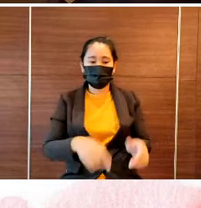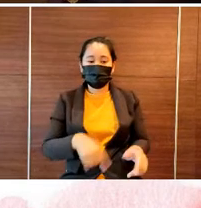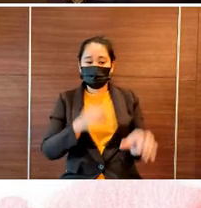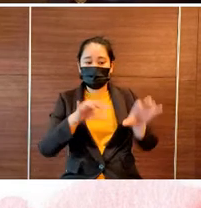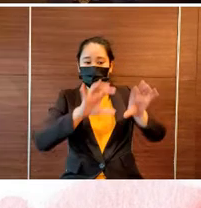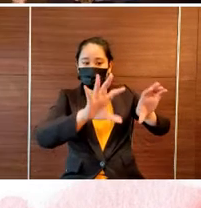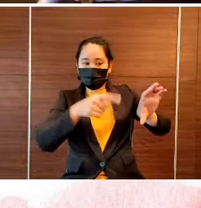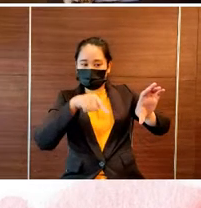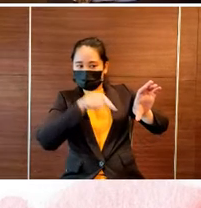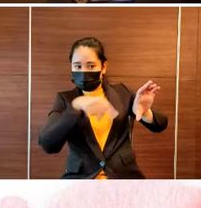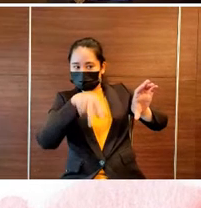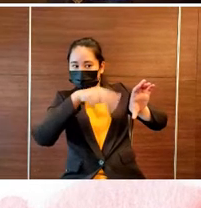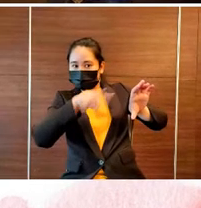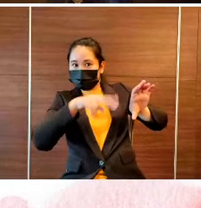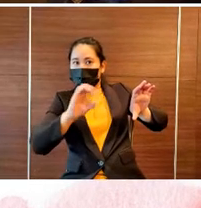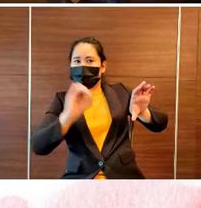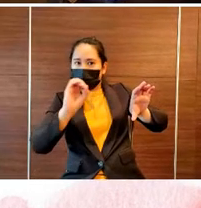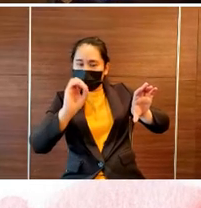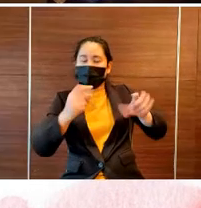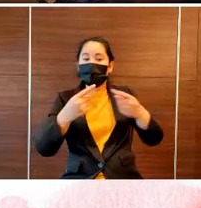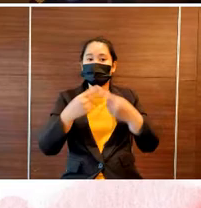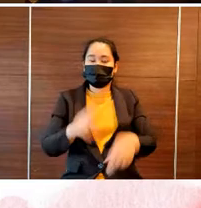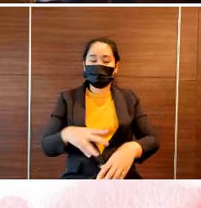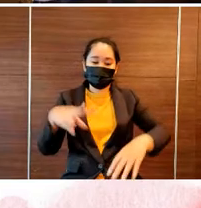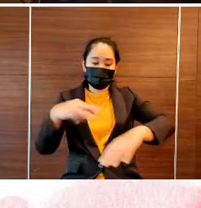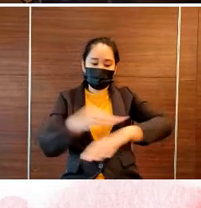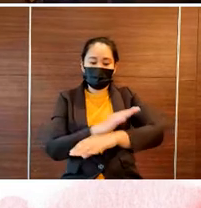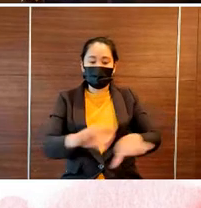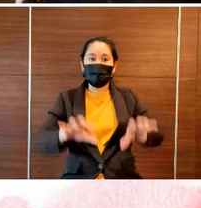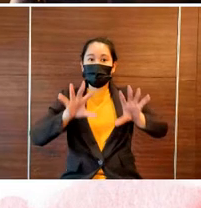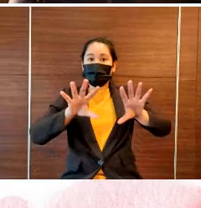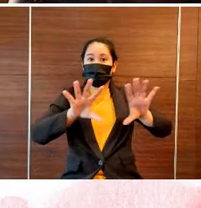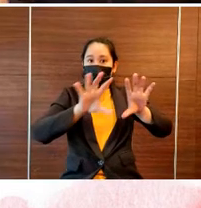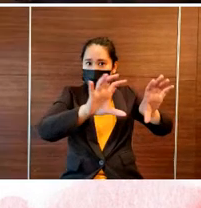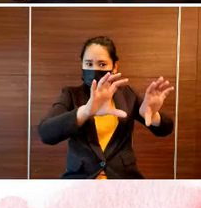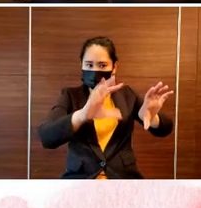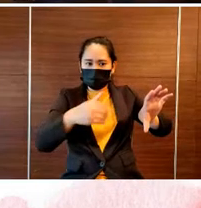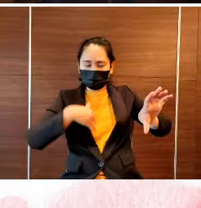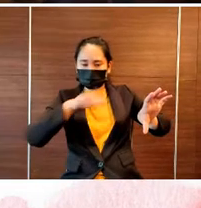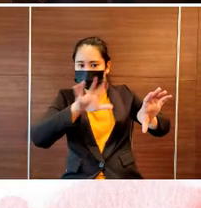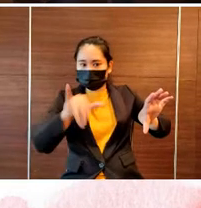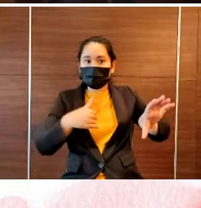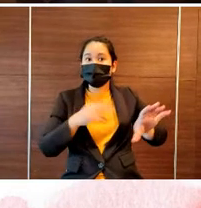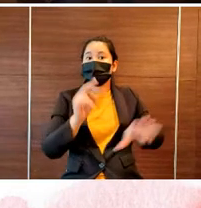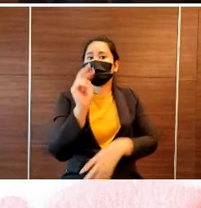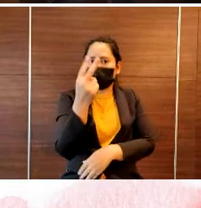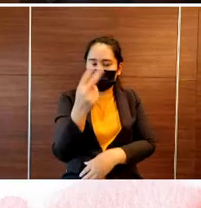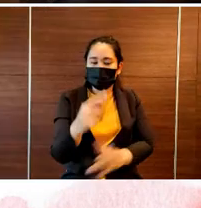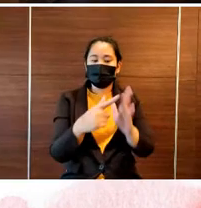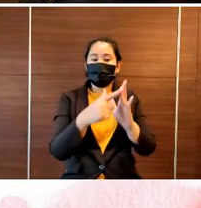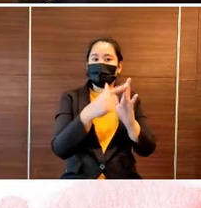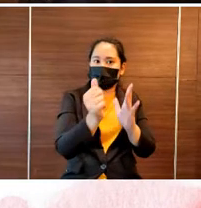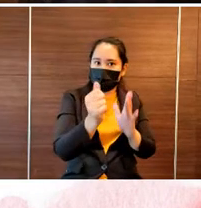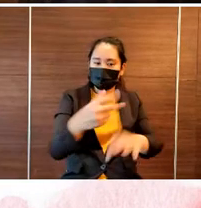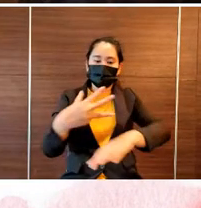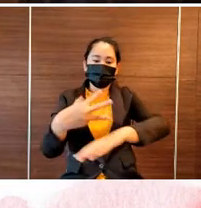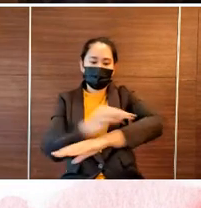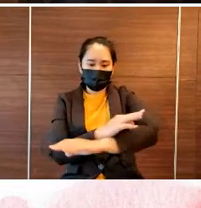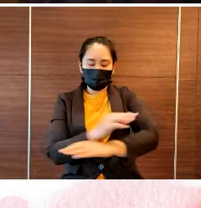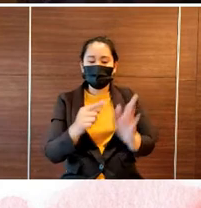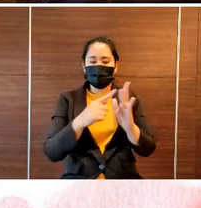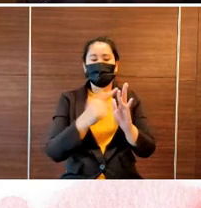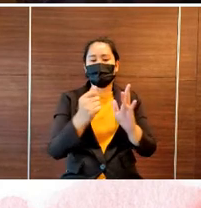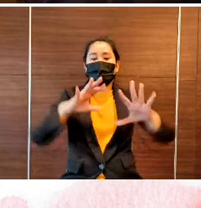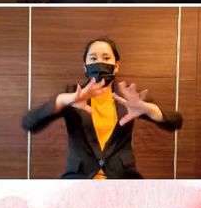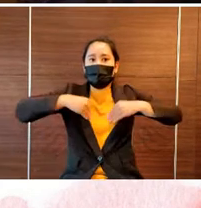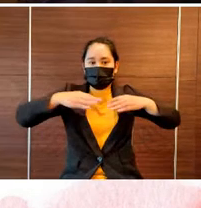แต่พอมารับบริการตรวจมะเร็งแต่ทุกคนนะครับนะชวนตรวจ HIV ด้วยนะครับนะยอมตรวจ HIV นะ